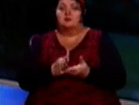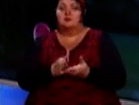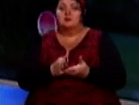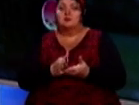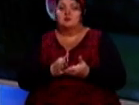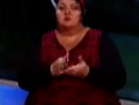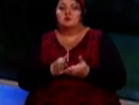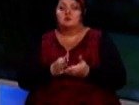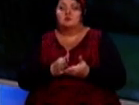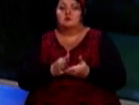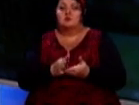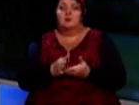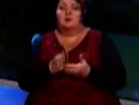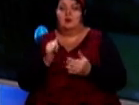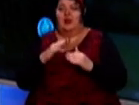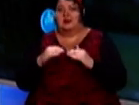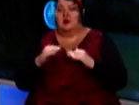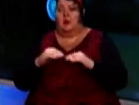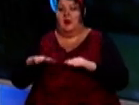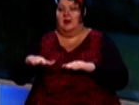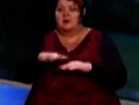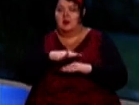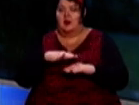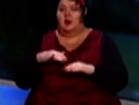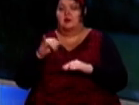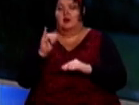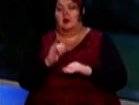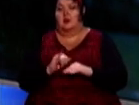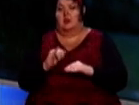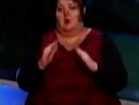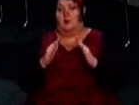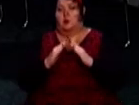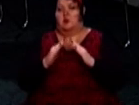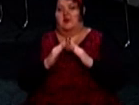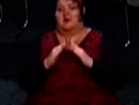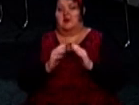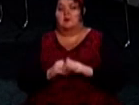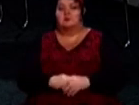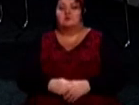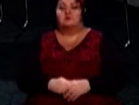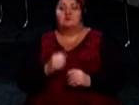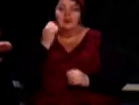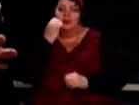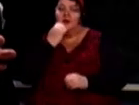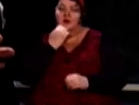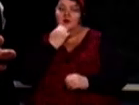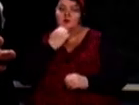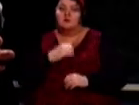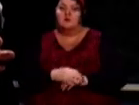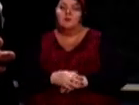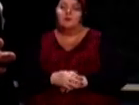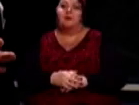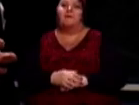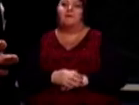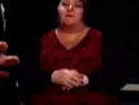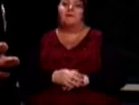у віданні якого знаходиться і земельна ділянка, і саме з будівля. Дякую. І